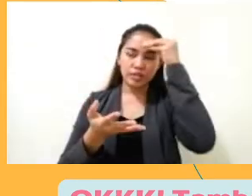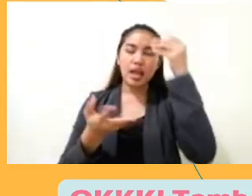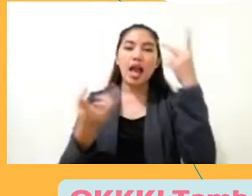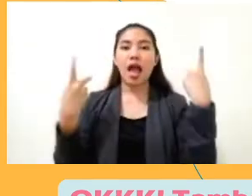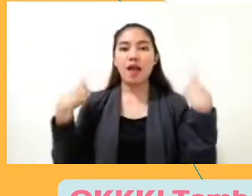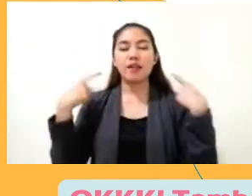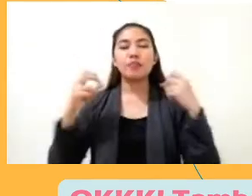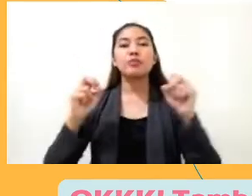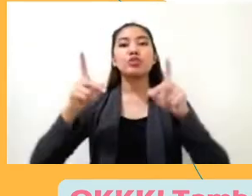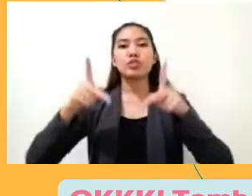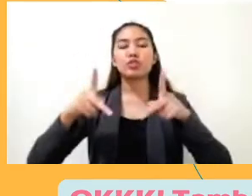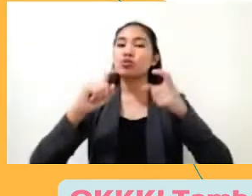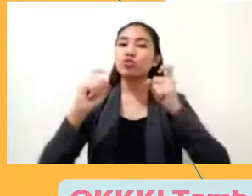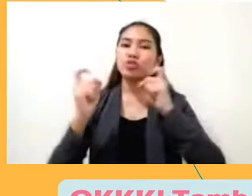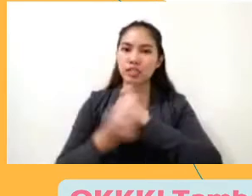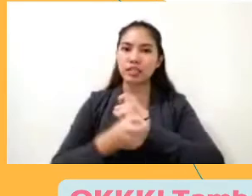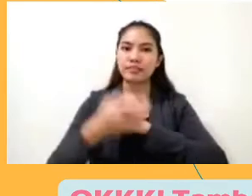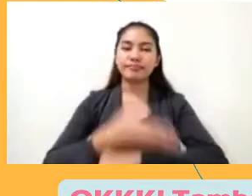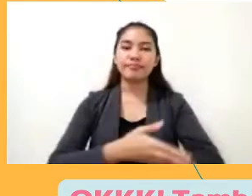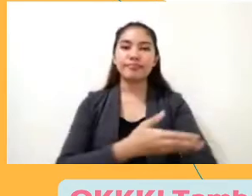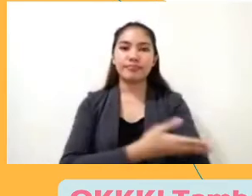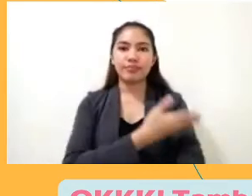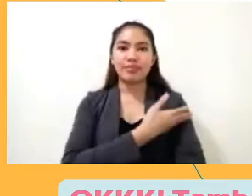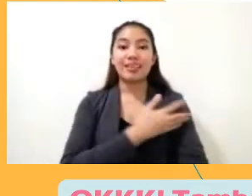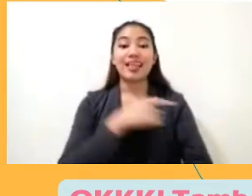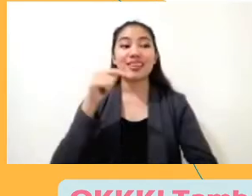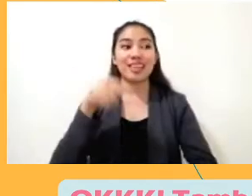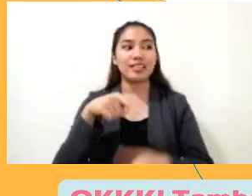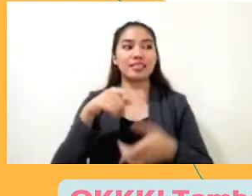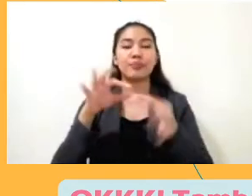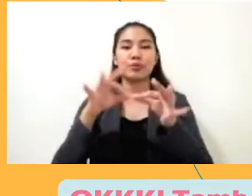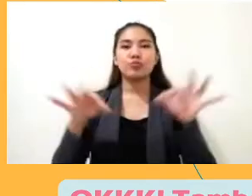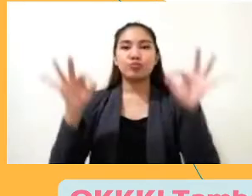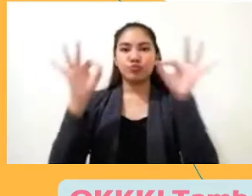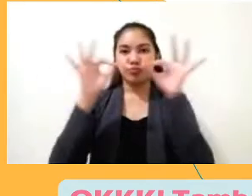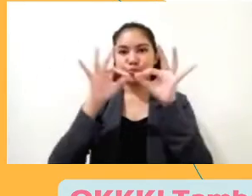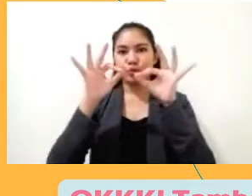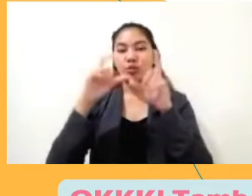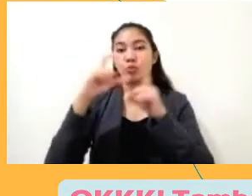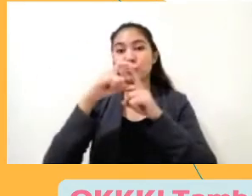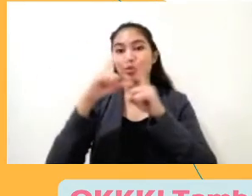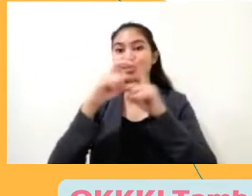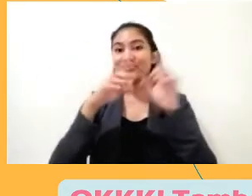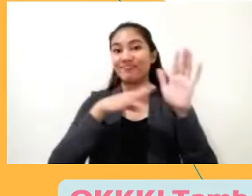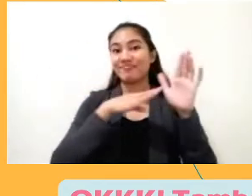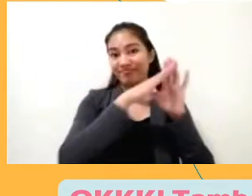po yung ating keyword for today, no? Kaunlaran, development. At meron pong ginagawa si Kuya Sig para